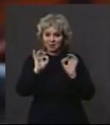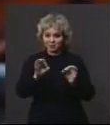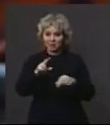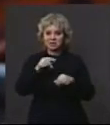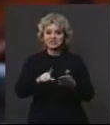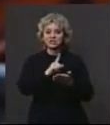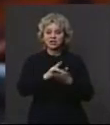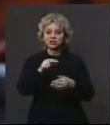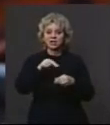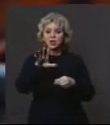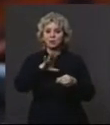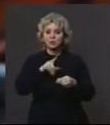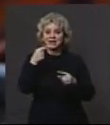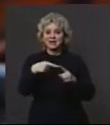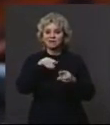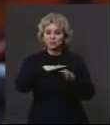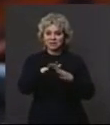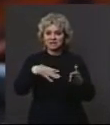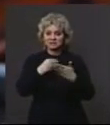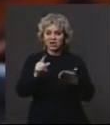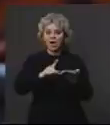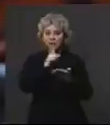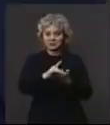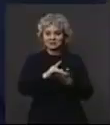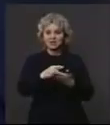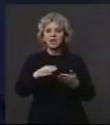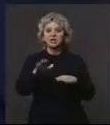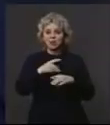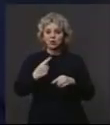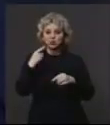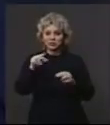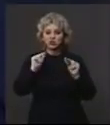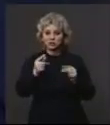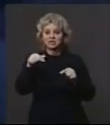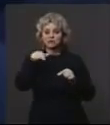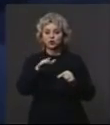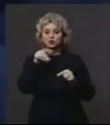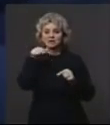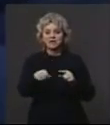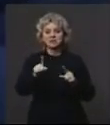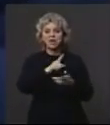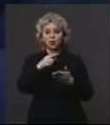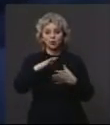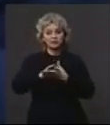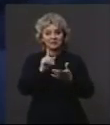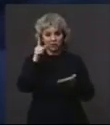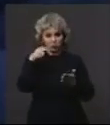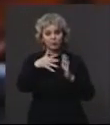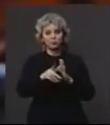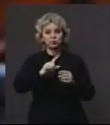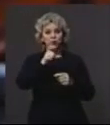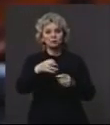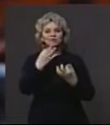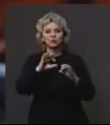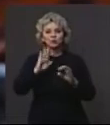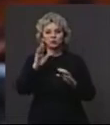первую очередь должны полицейские нести, выполнять свои обязанности добросовестно и честно. И в то же время и общество должно понимать, что эти люди, они в